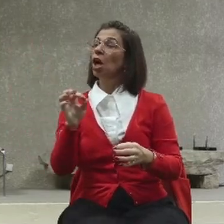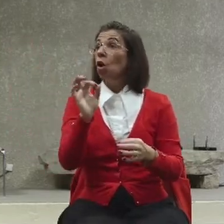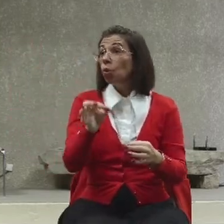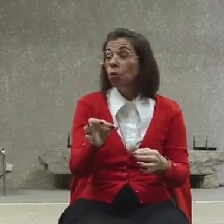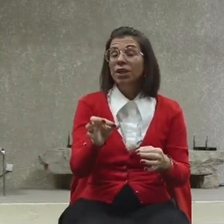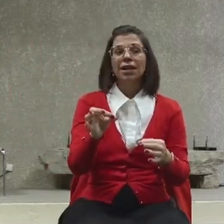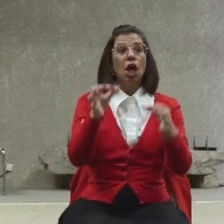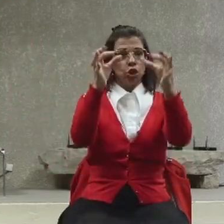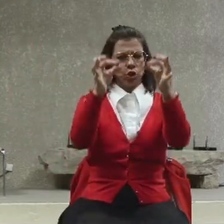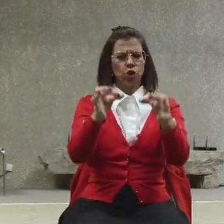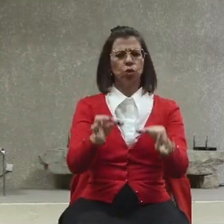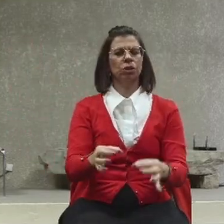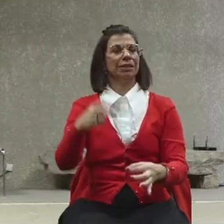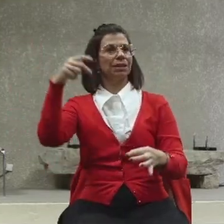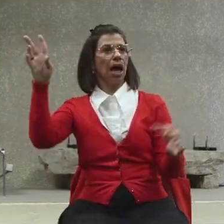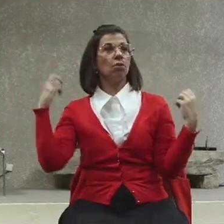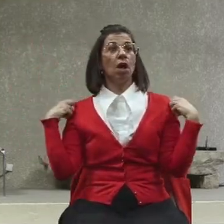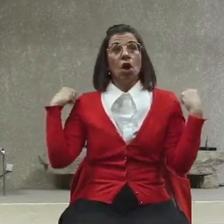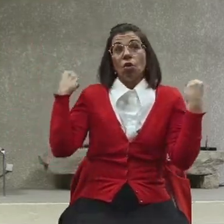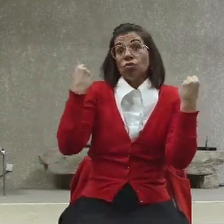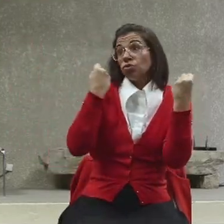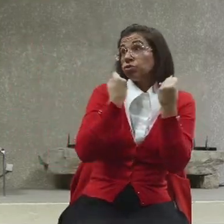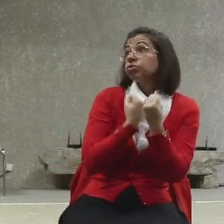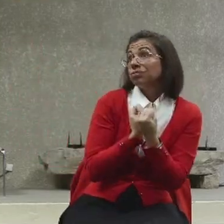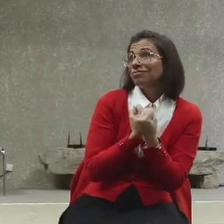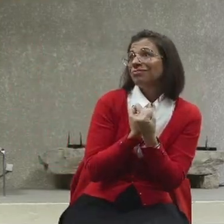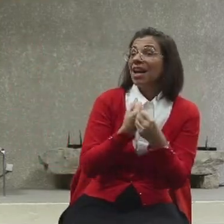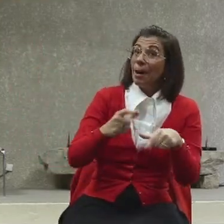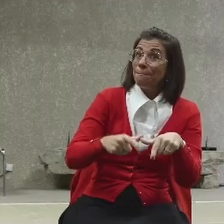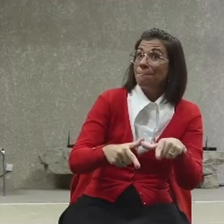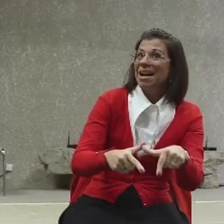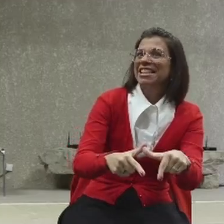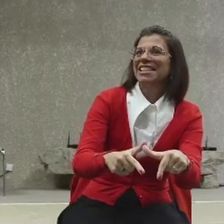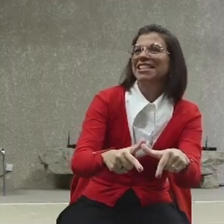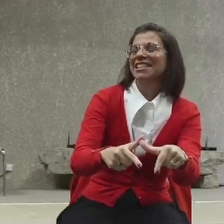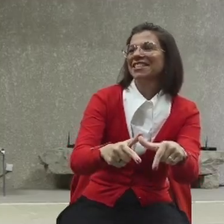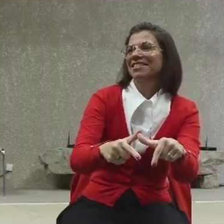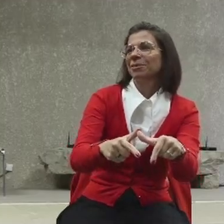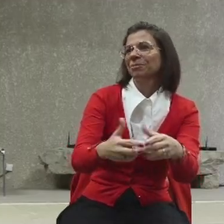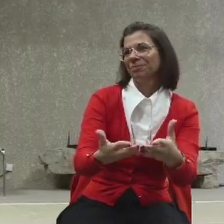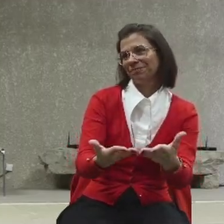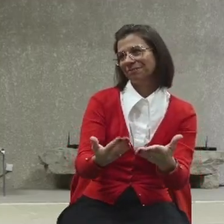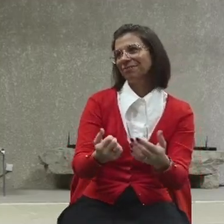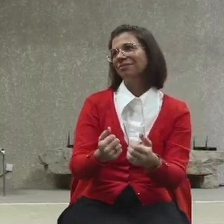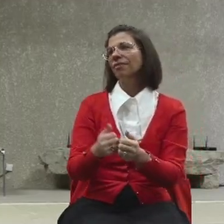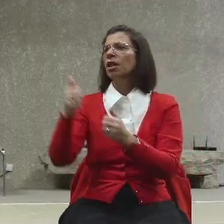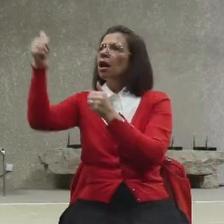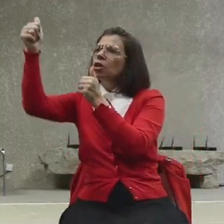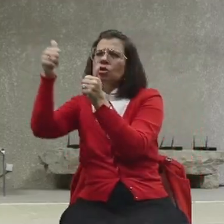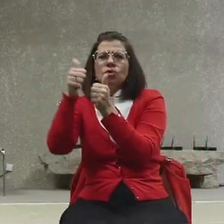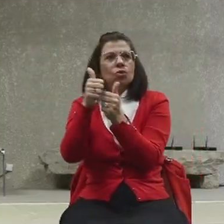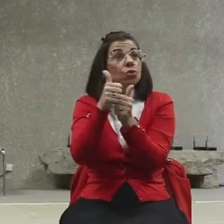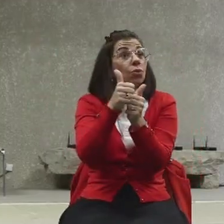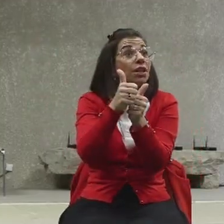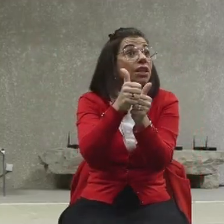saint, droit, pur et ressembler, et tendre vers la perfection. Mais si tu le fais par